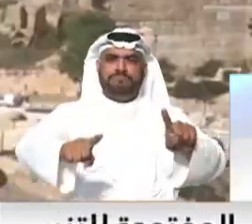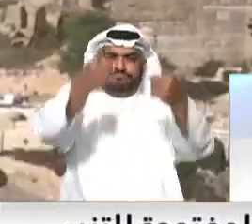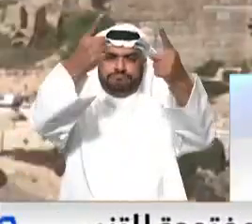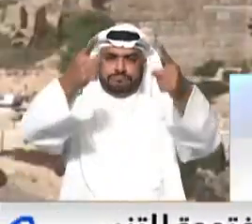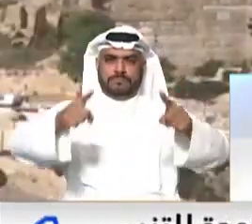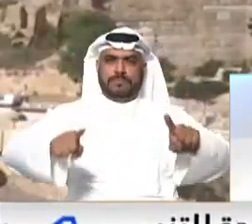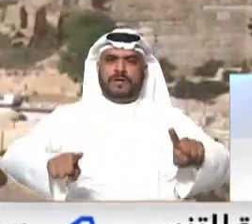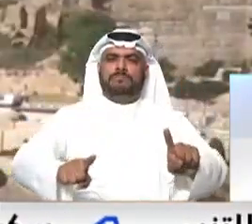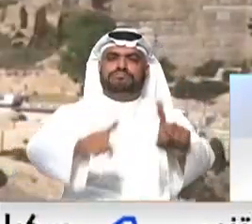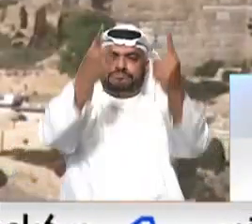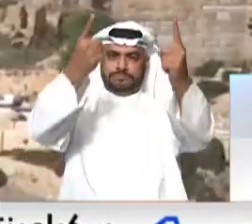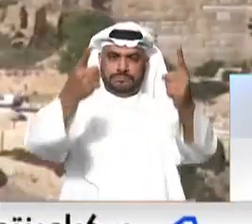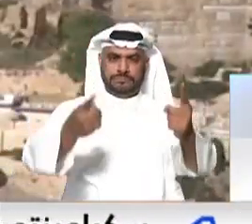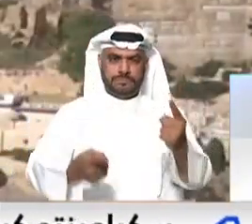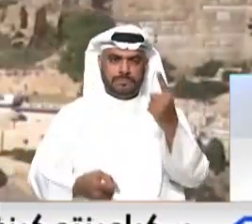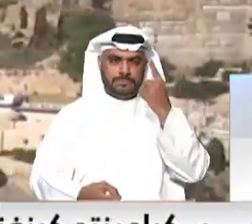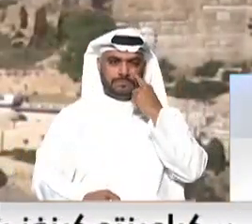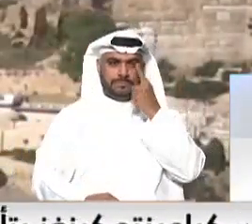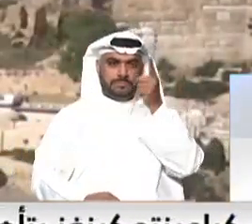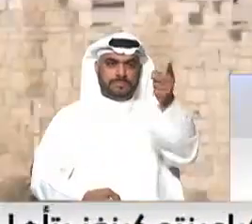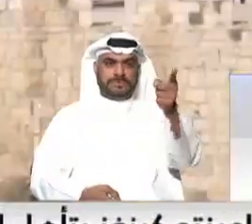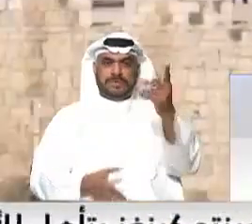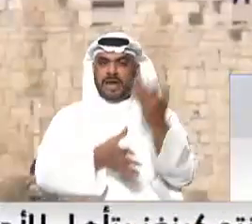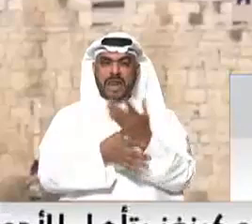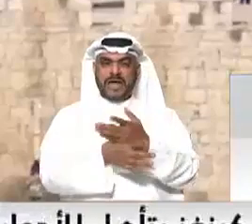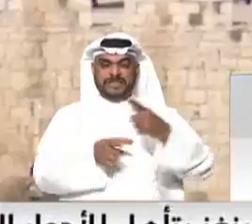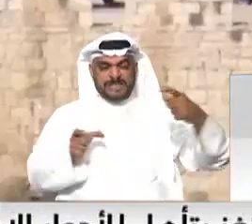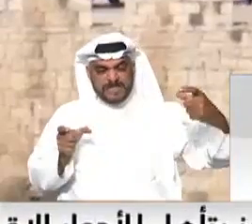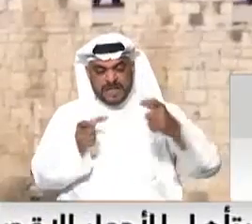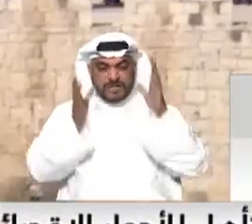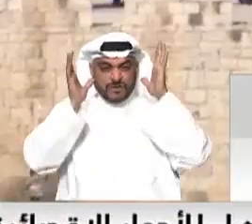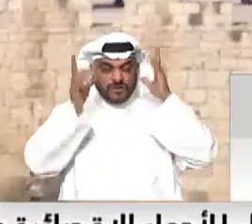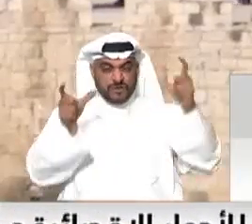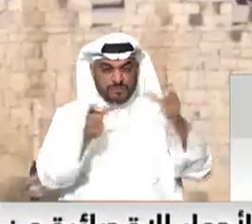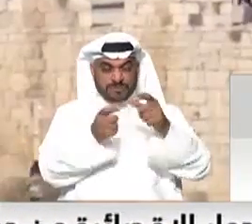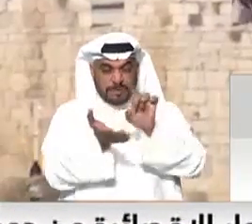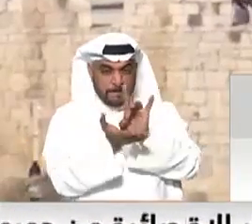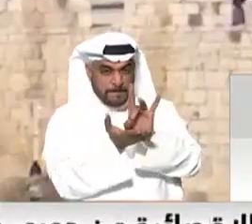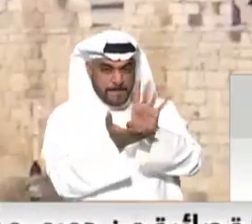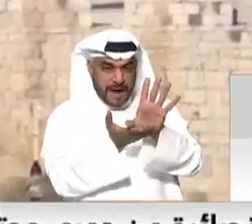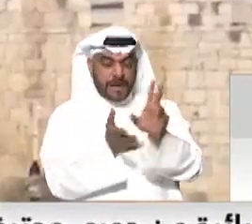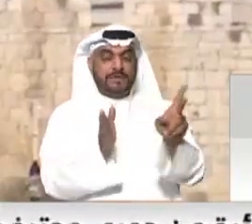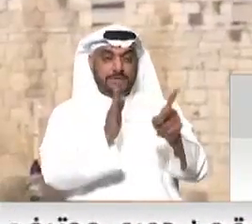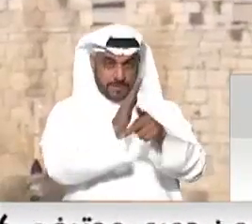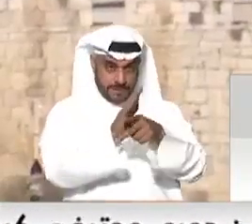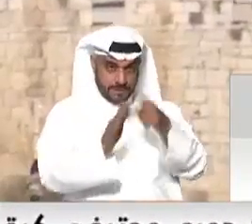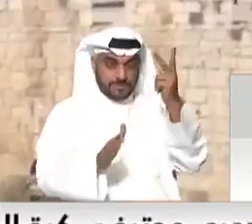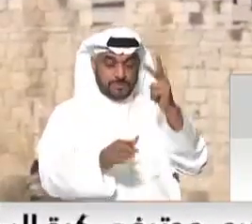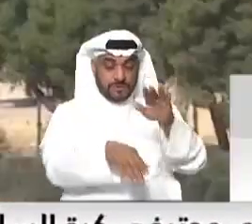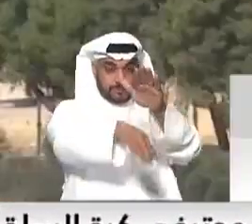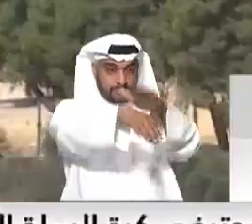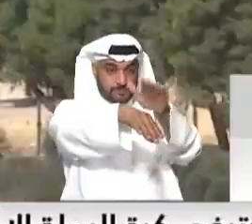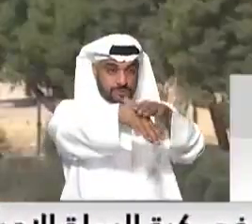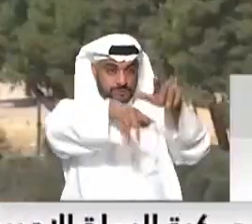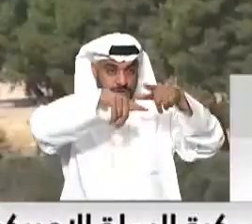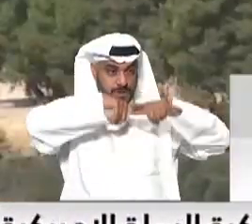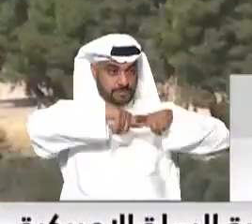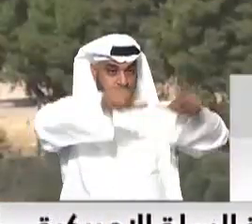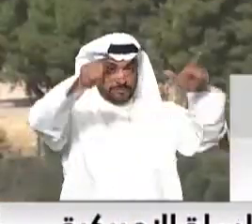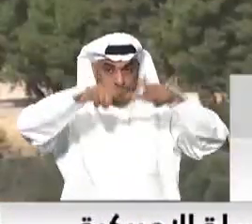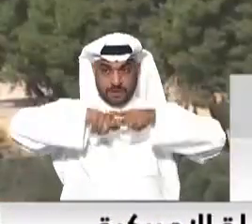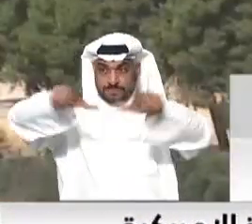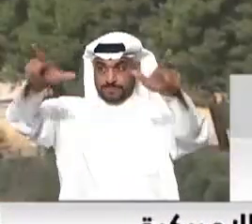ونظموا جولات فيها تزامنا مع التضييق على المصلين الاحتلال. وتصاعدت الدعوات في مدينة القدس المحتلة